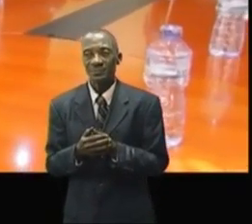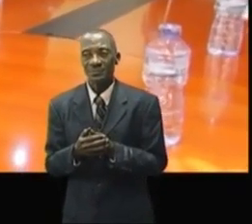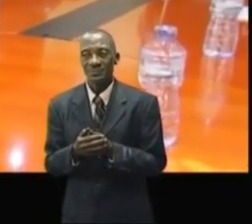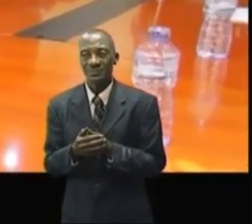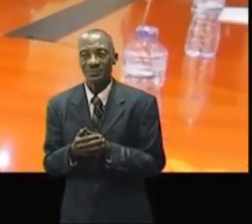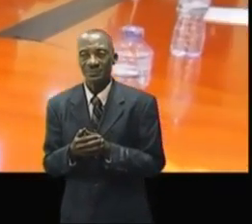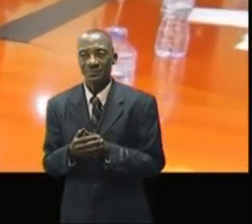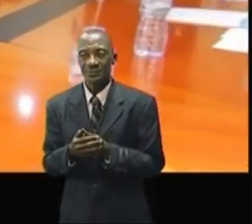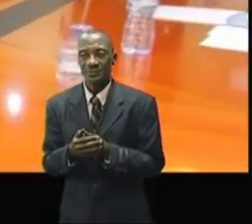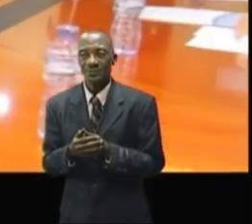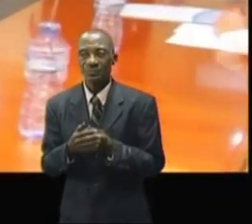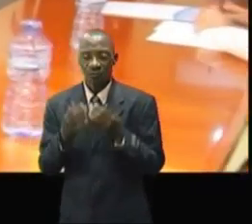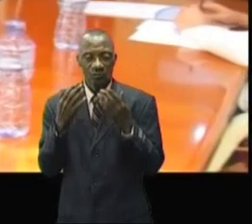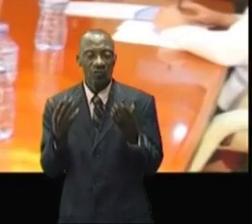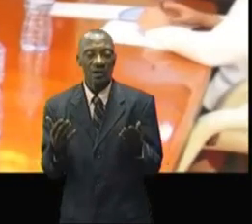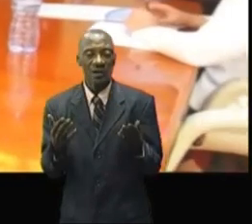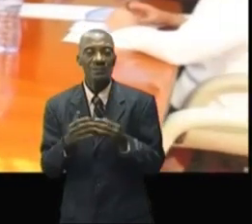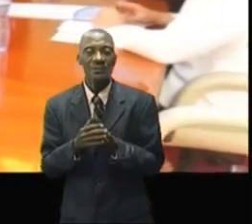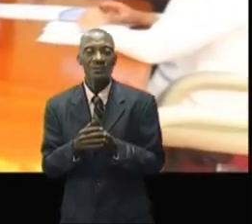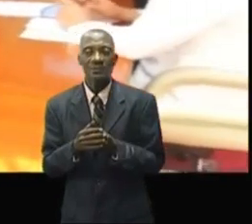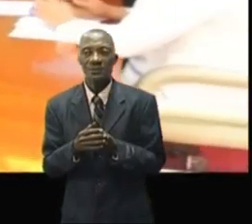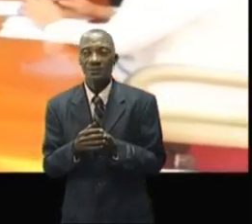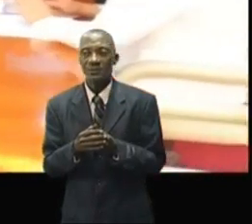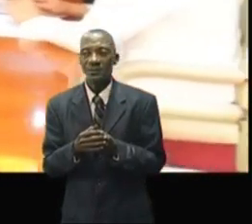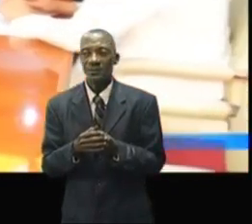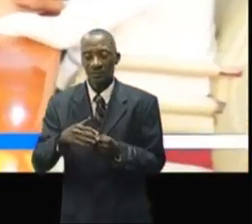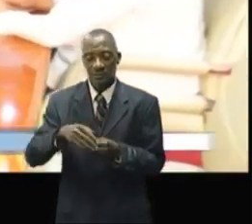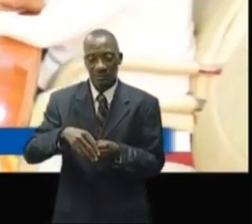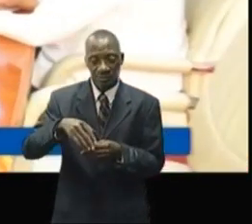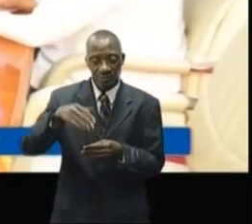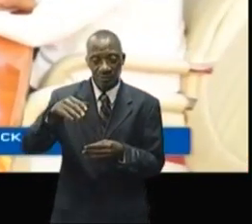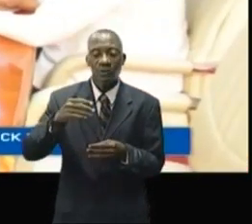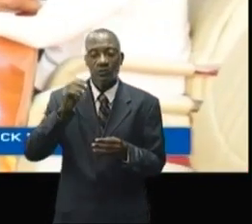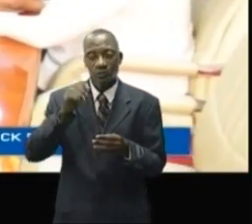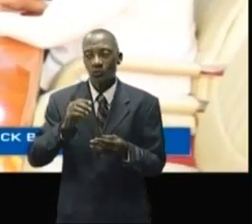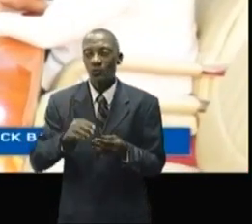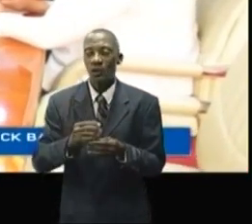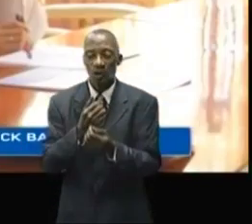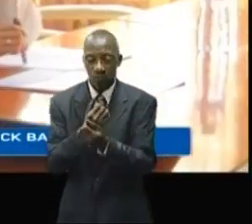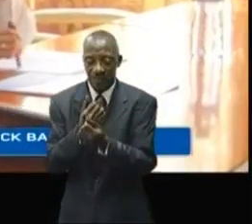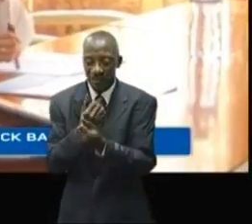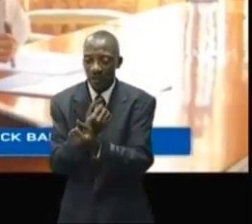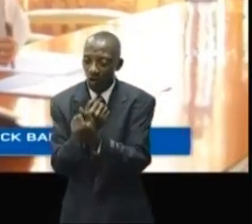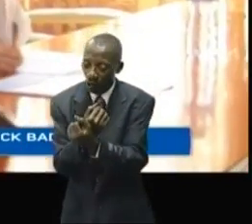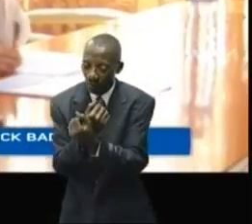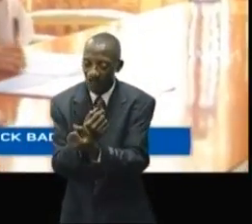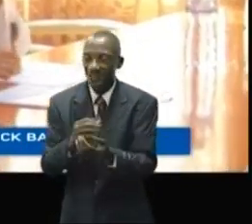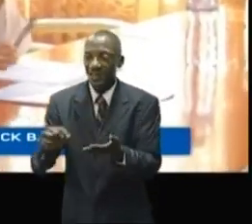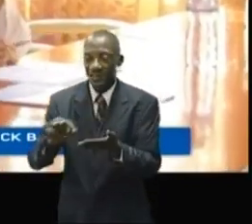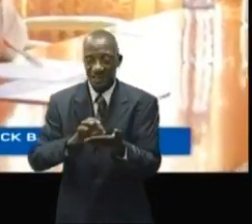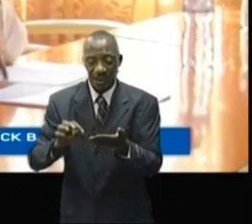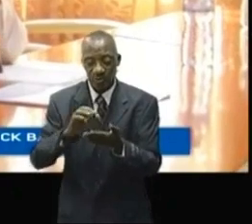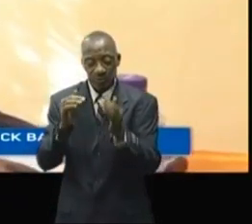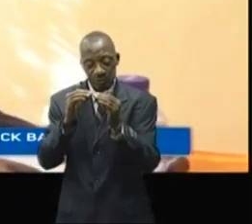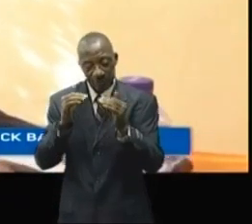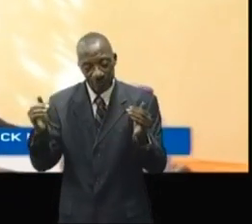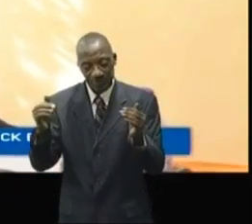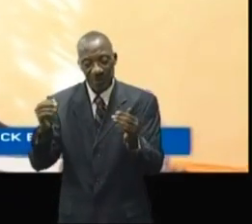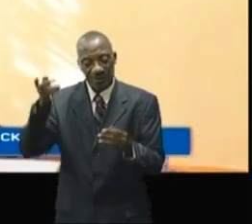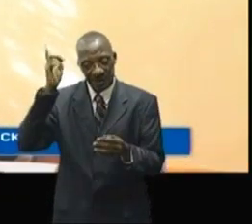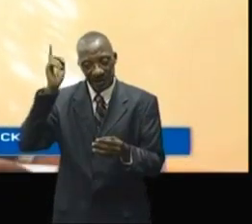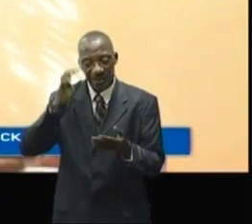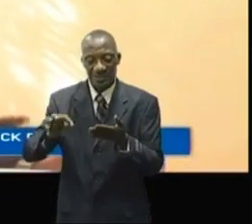d'Addis Abeba a été signé en 2013 à Addis Abeba par 11 pays de la région de Grand Lac pour amener la paix et